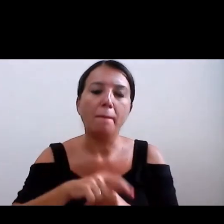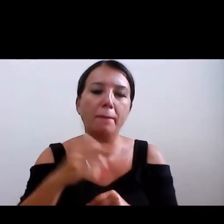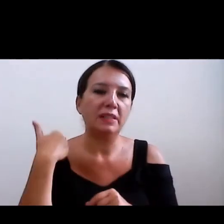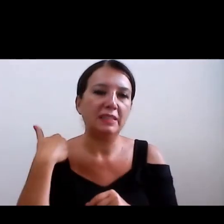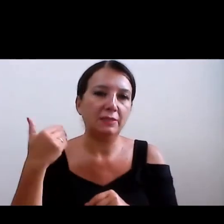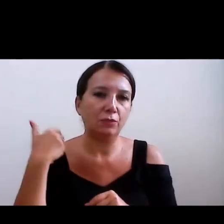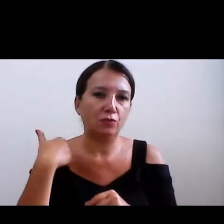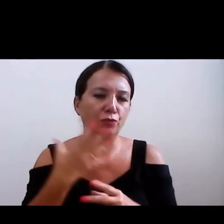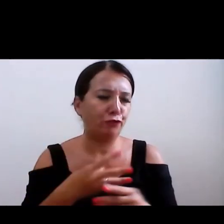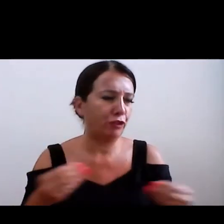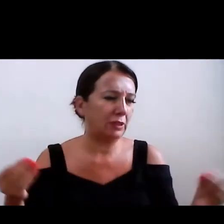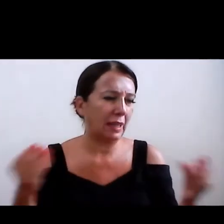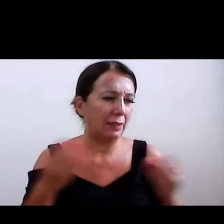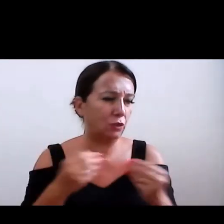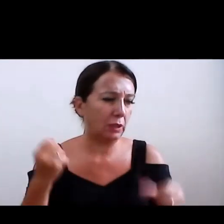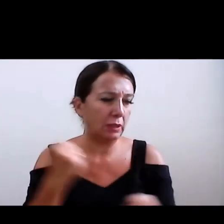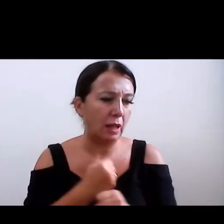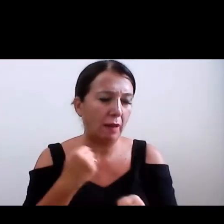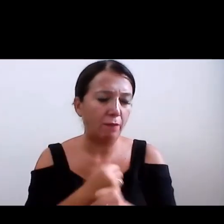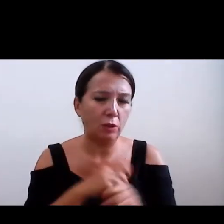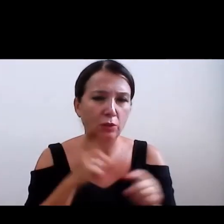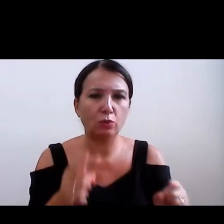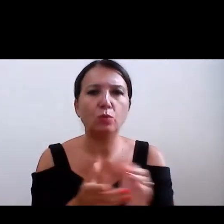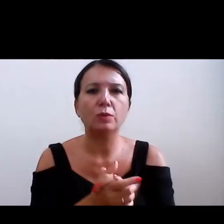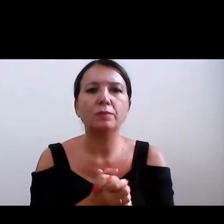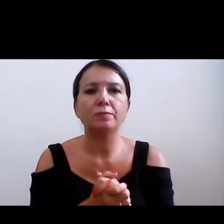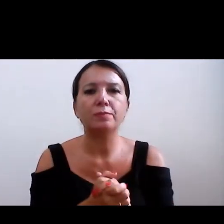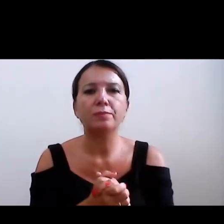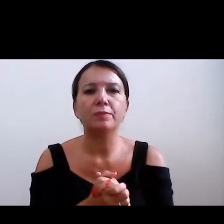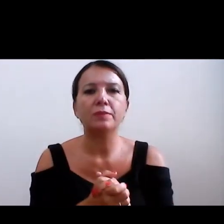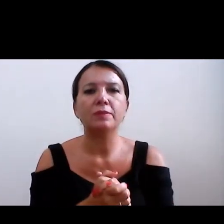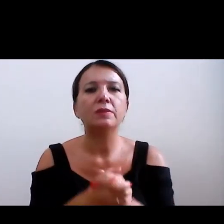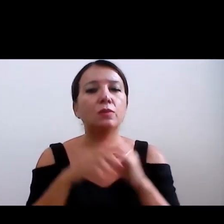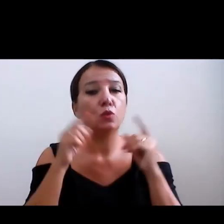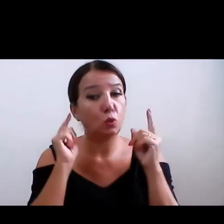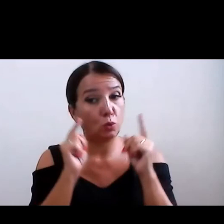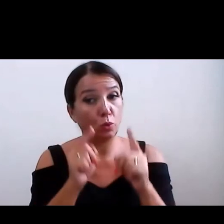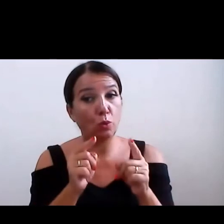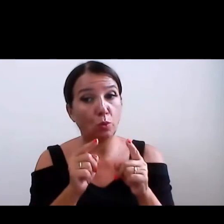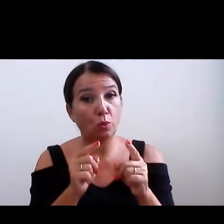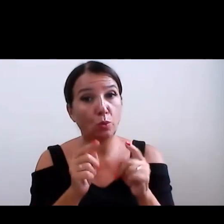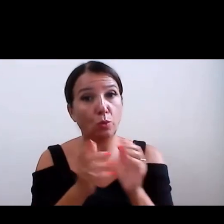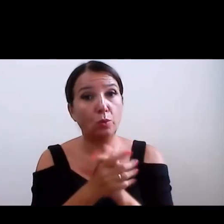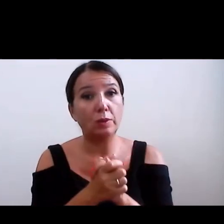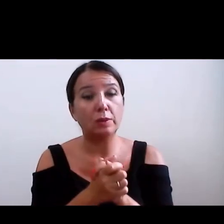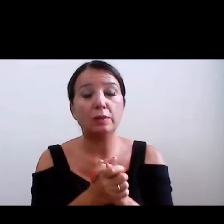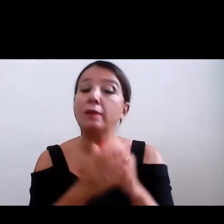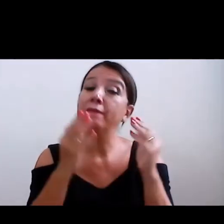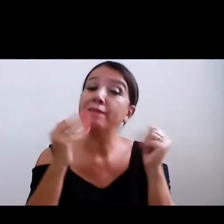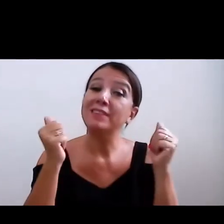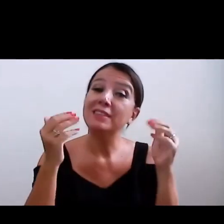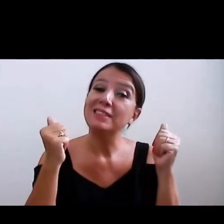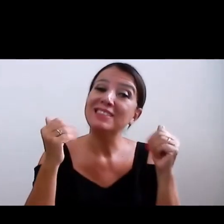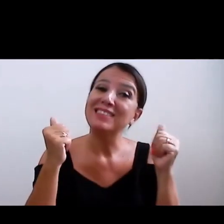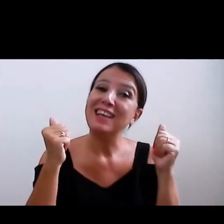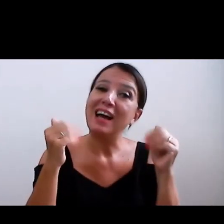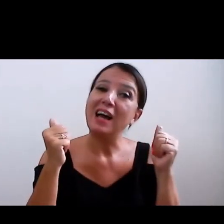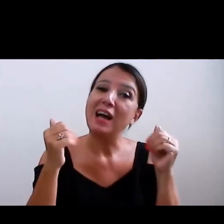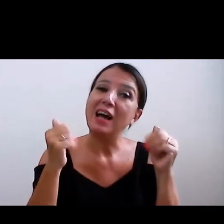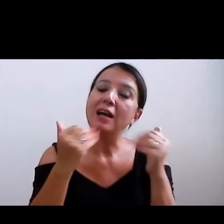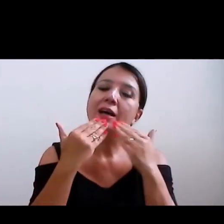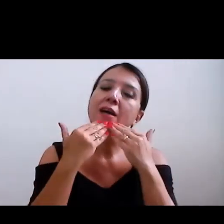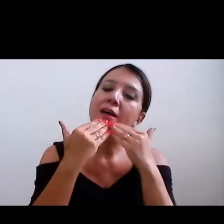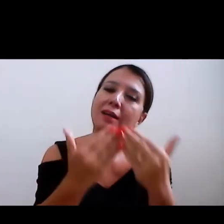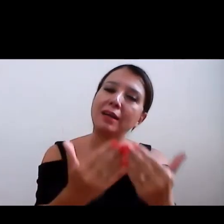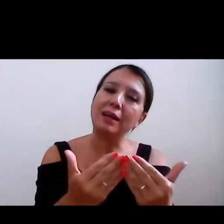e c'è tanto da lavorare su questo. Io con questo vi saluto e vi